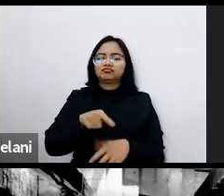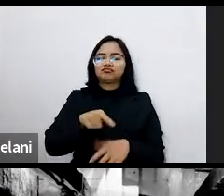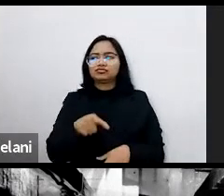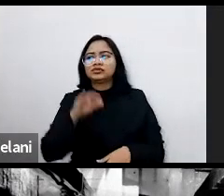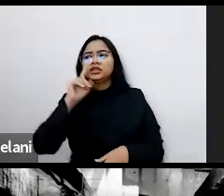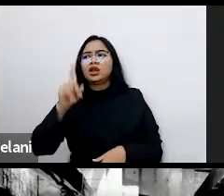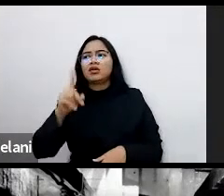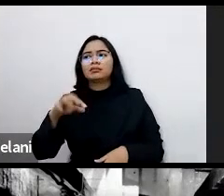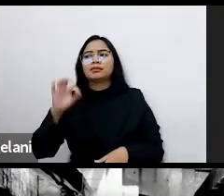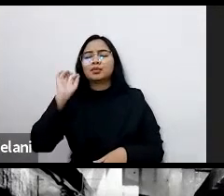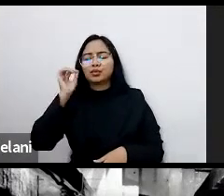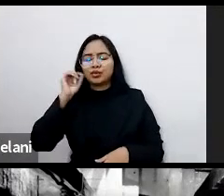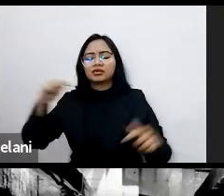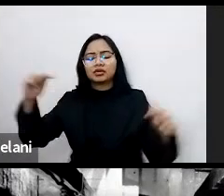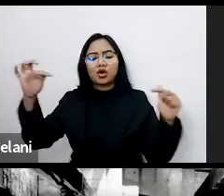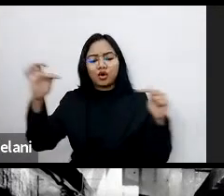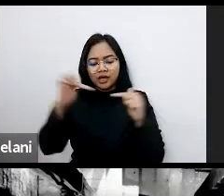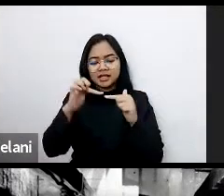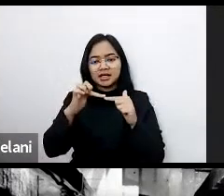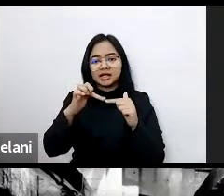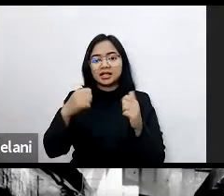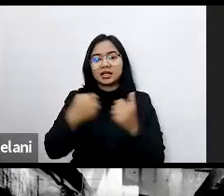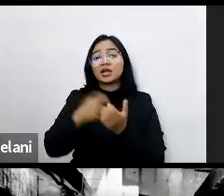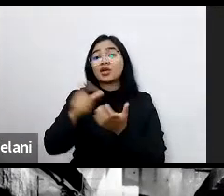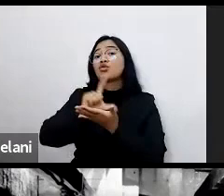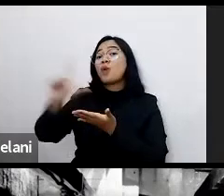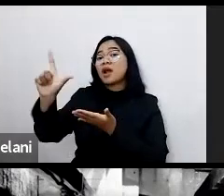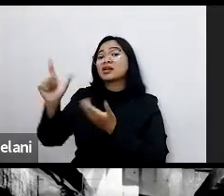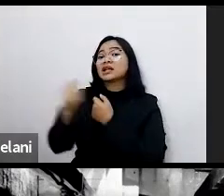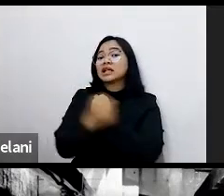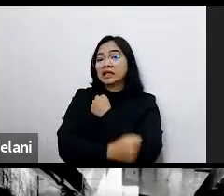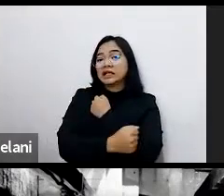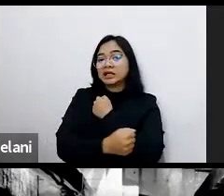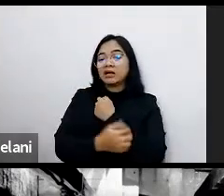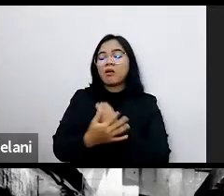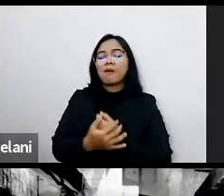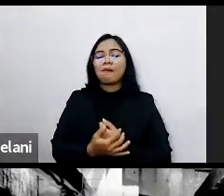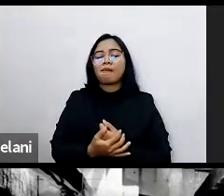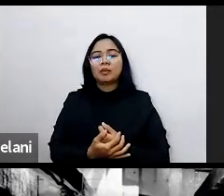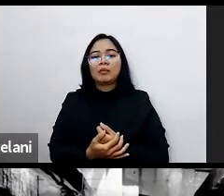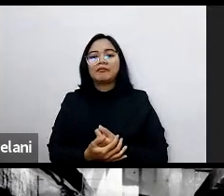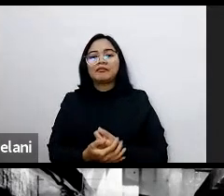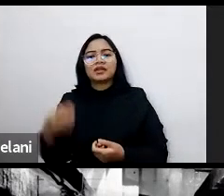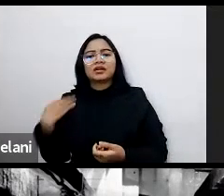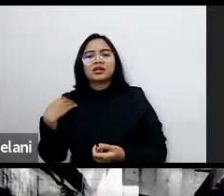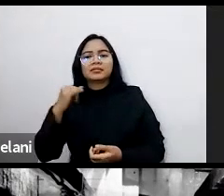internasional academic environment gitu misalnya kan itu jadi ada